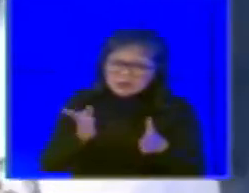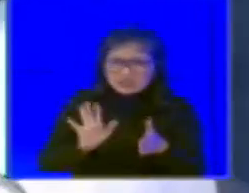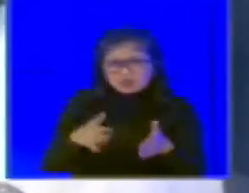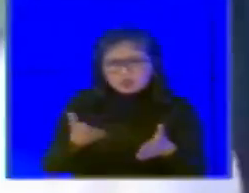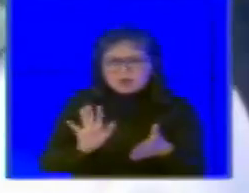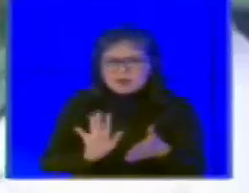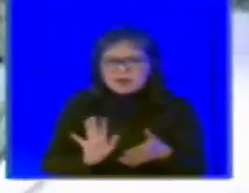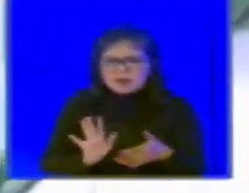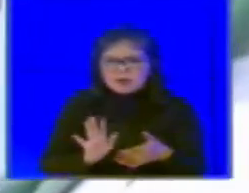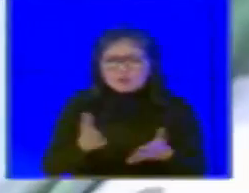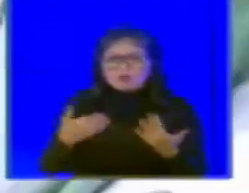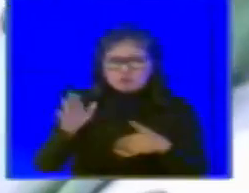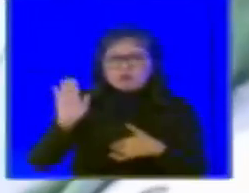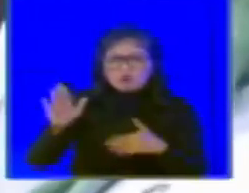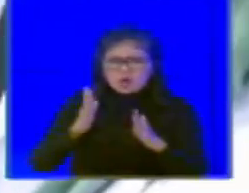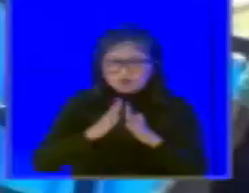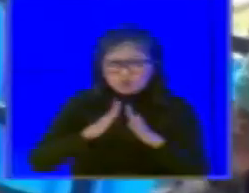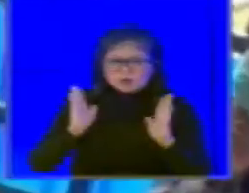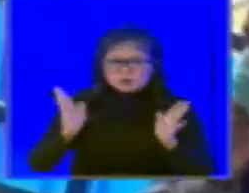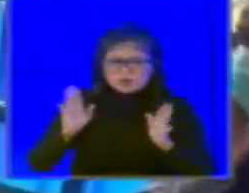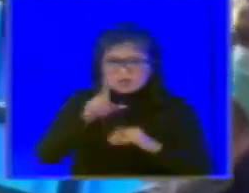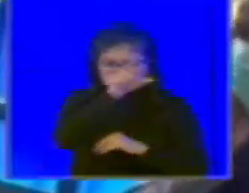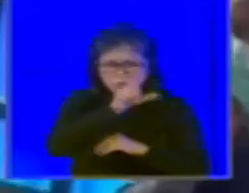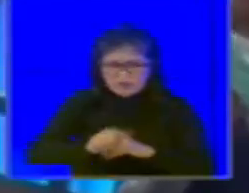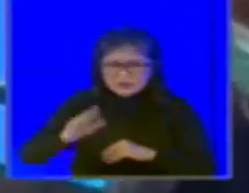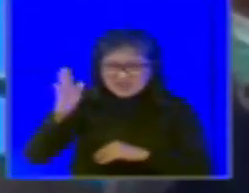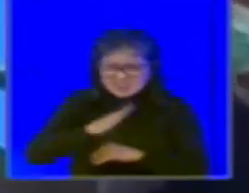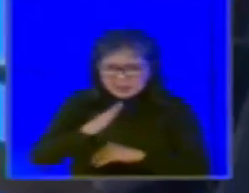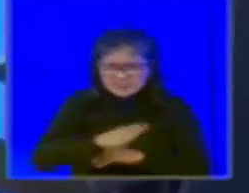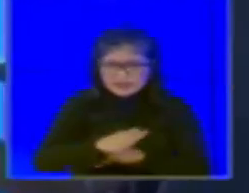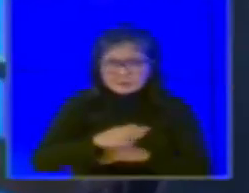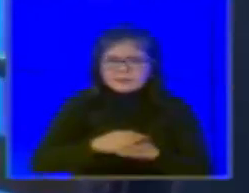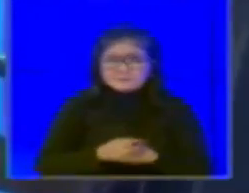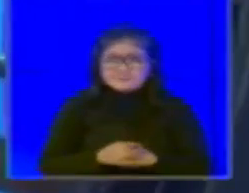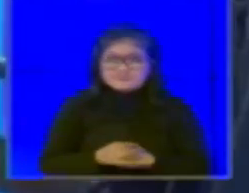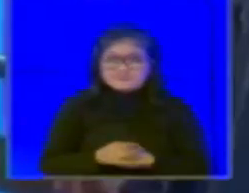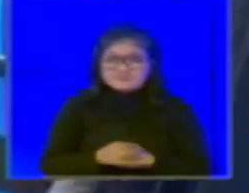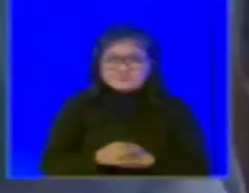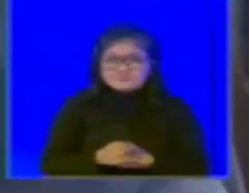Pasien telah dipulangkan ke rumahnya di Payakumbuh, Sumatera Barat. Tim Kontributor iNews melaporkan.